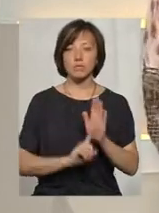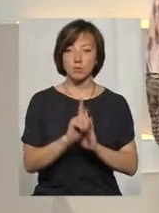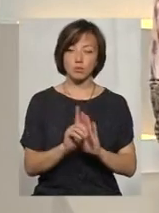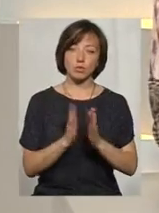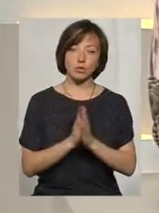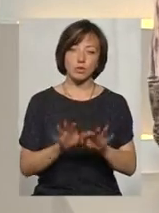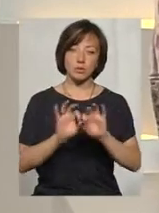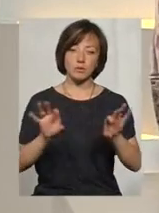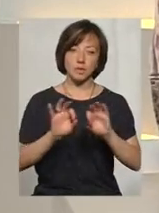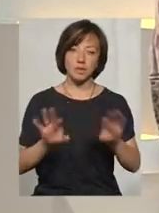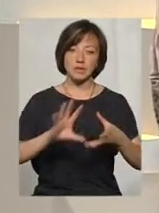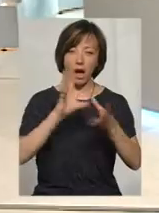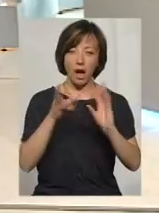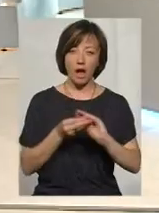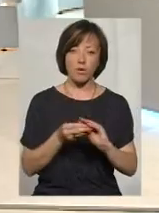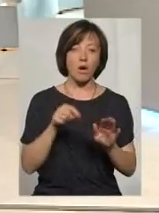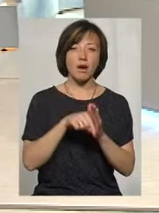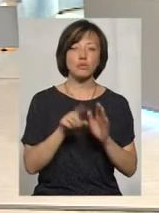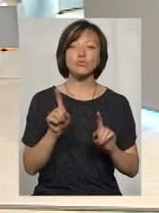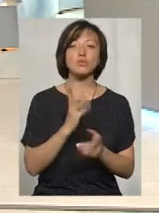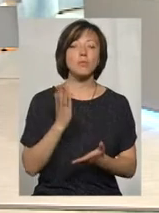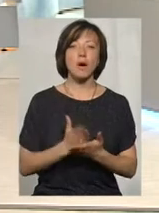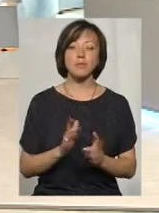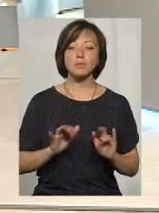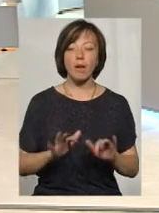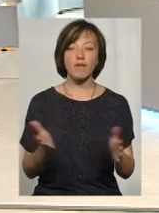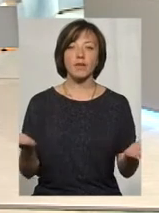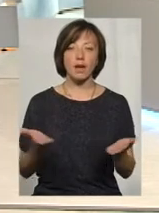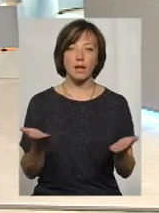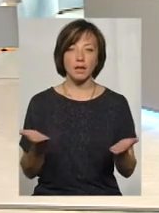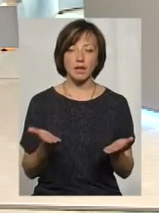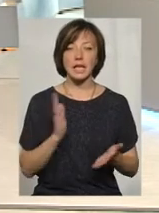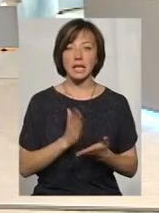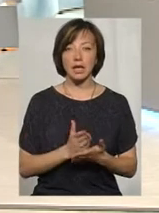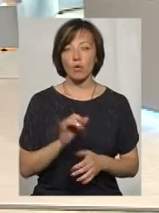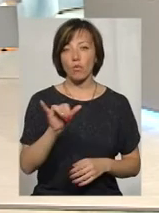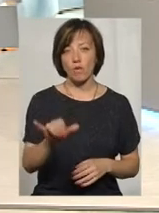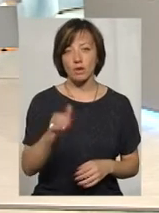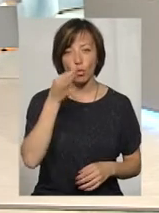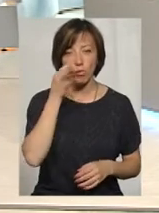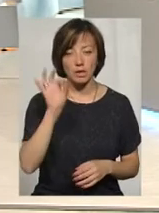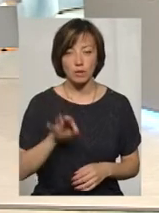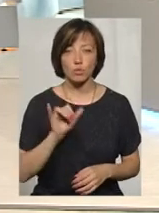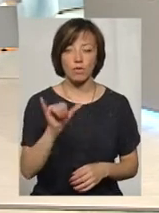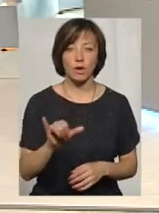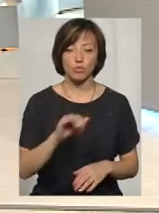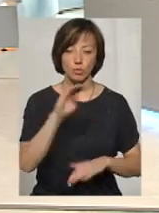от загальну характеристику, що маємо? От, власне, ті справи, які є в вашій компетенції, в